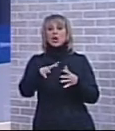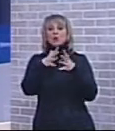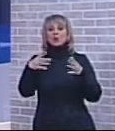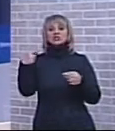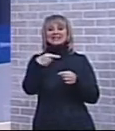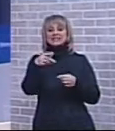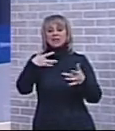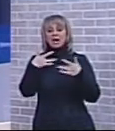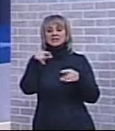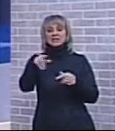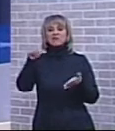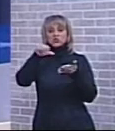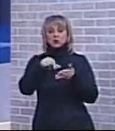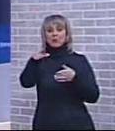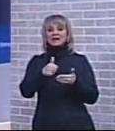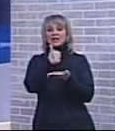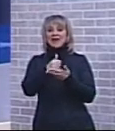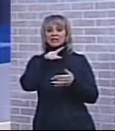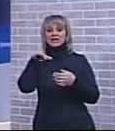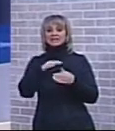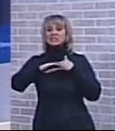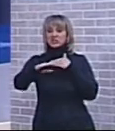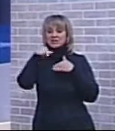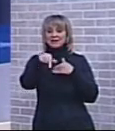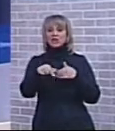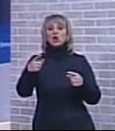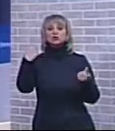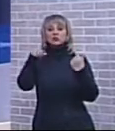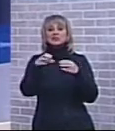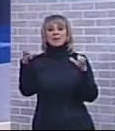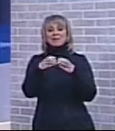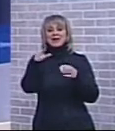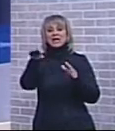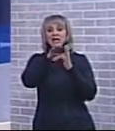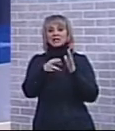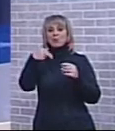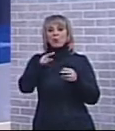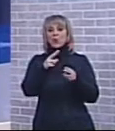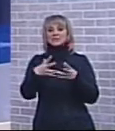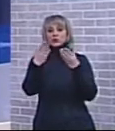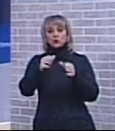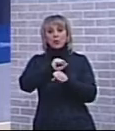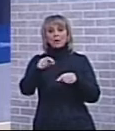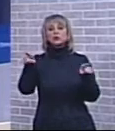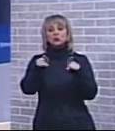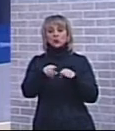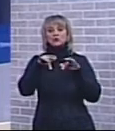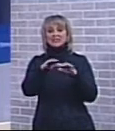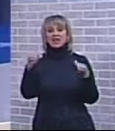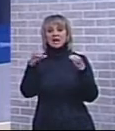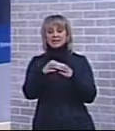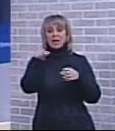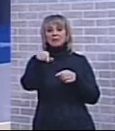больше 1000 концертов, выступления на главных российских сценах. Творческая программа «Ретро-поезда ко Дню Победы» тоже дело